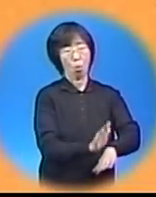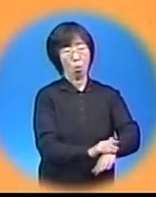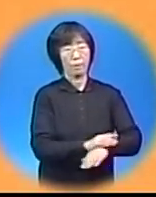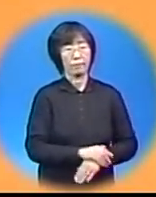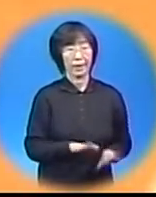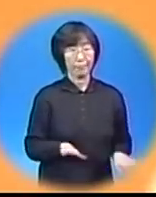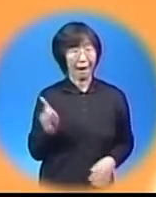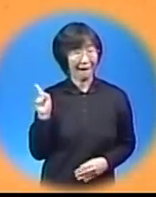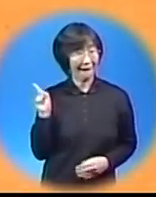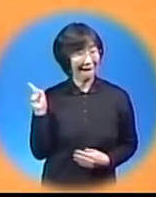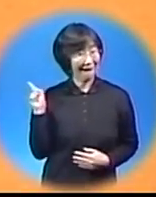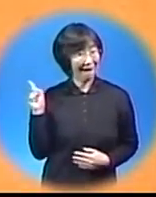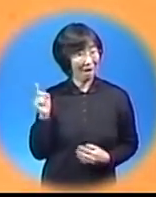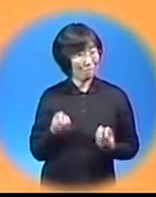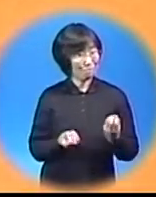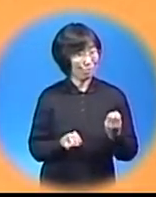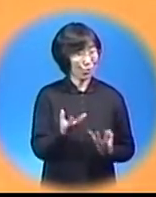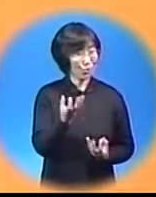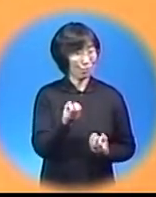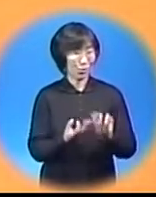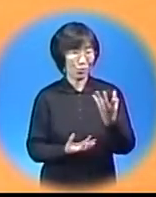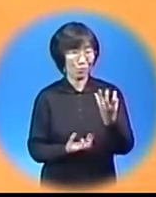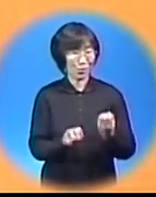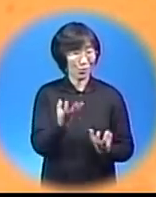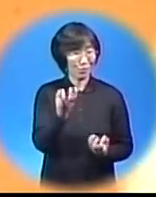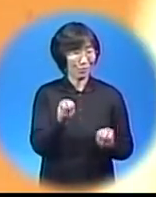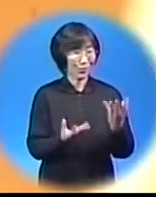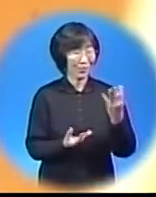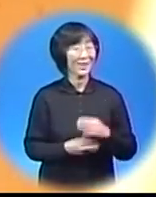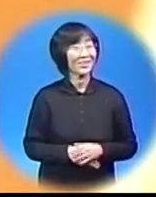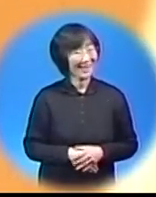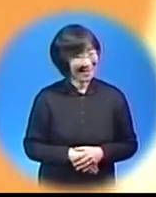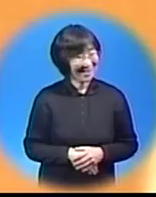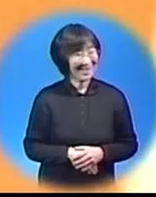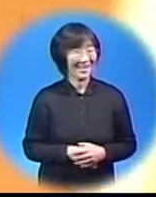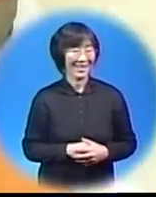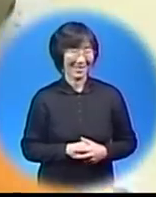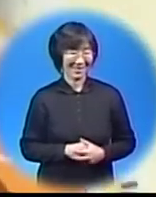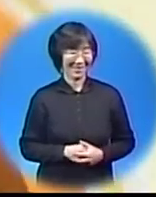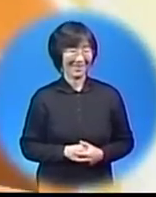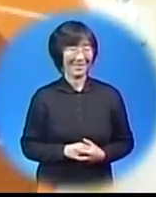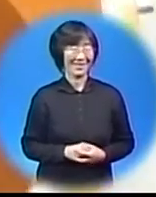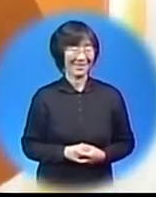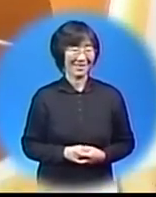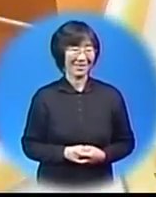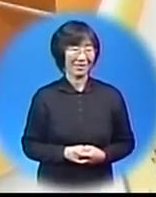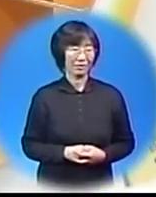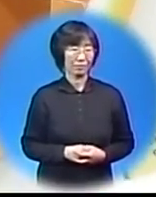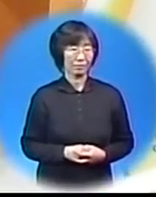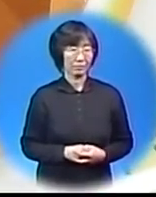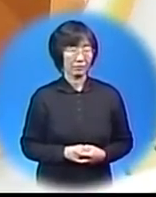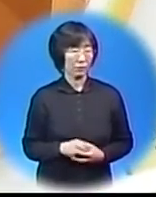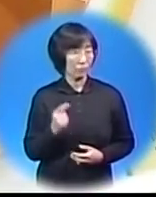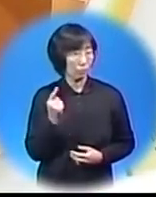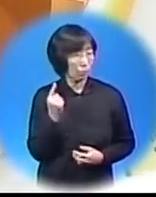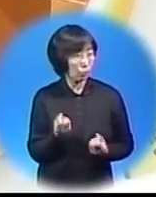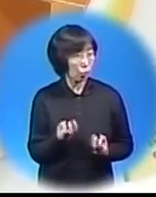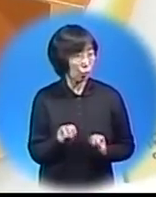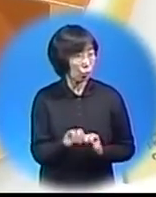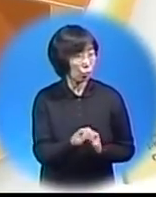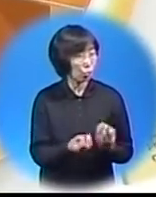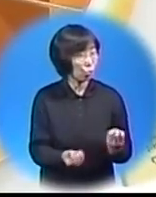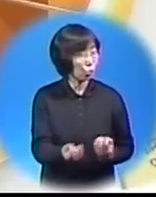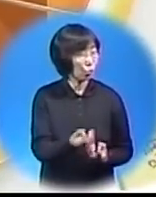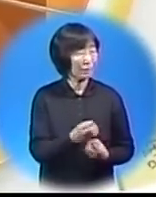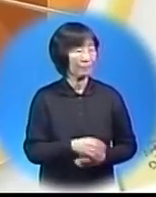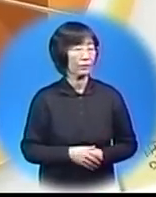今こう表面に泡が来て盛んにこうプツプツなってると思うんですけど、 はいはい、 ブツブツブツブツなってますよね。 なってますね。